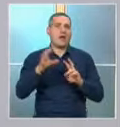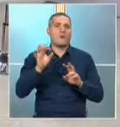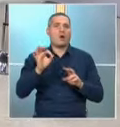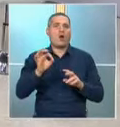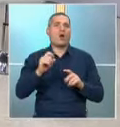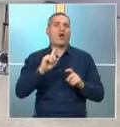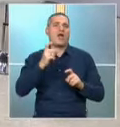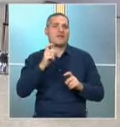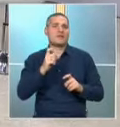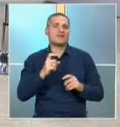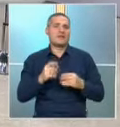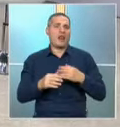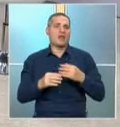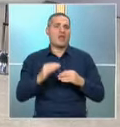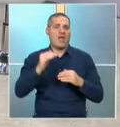прогимназиален етап.